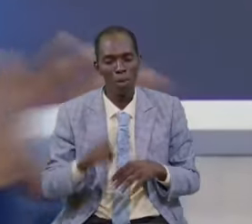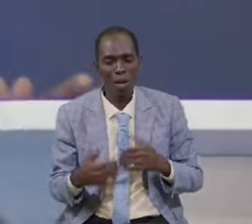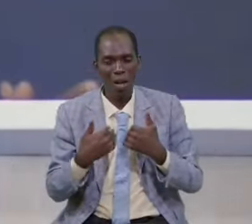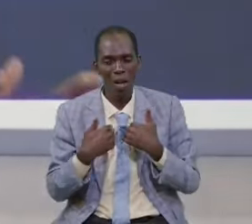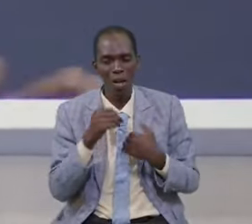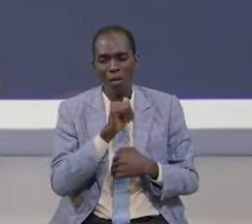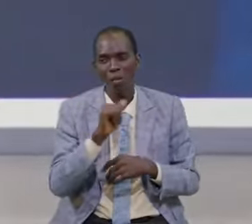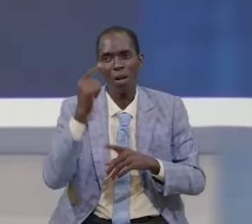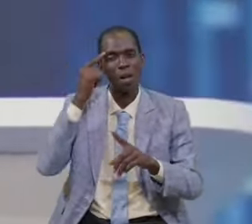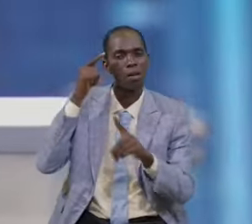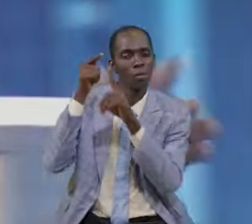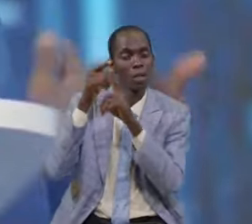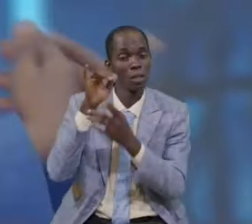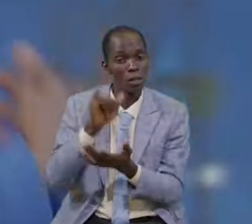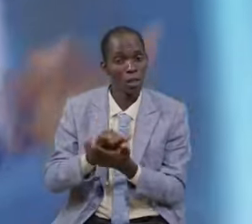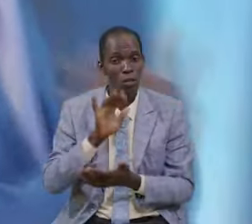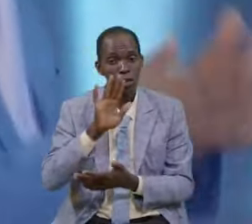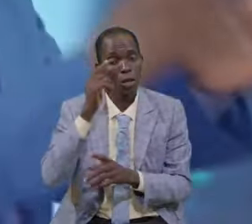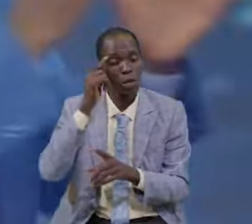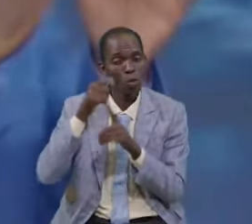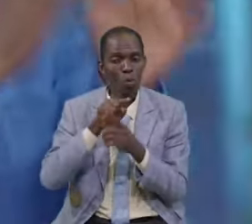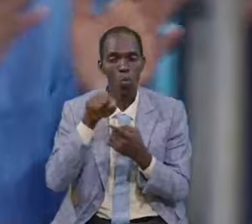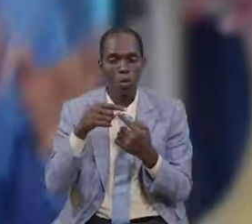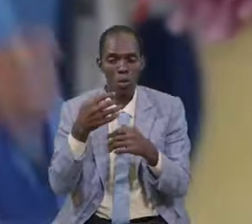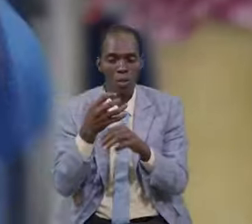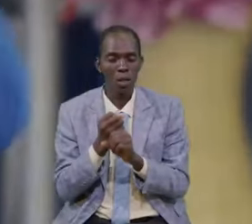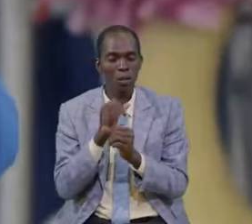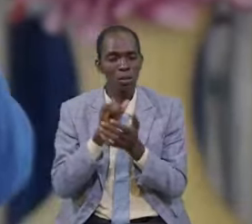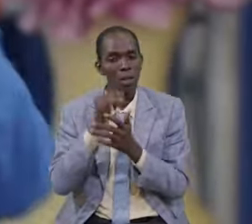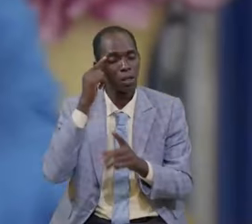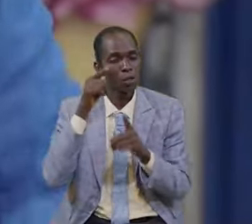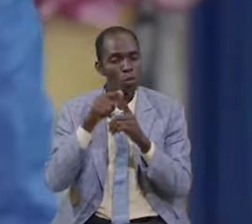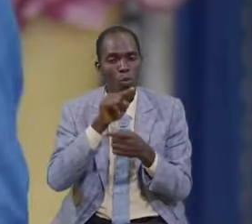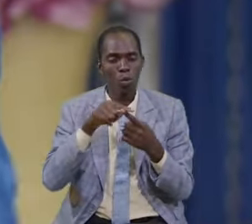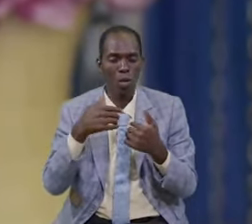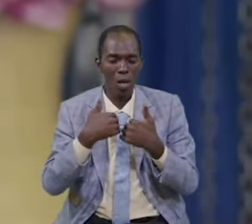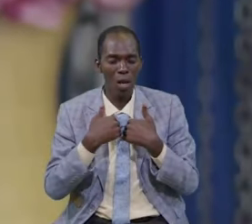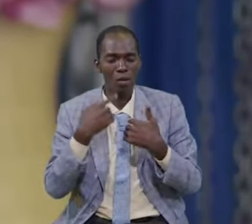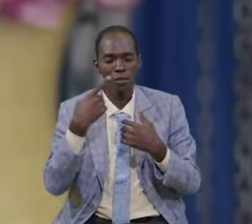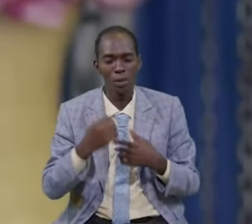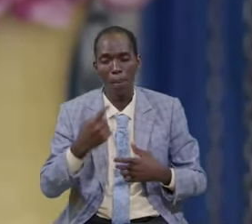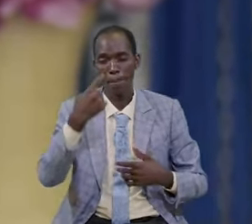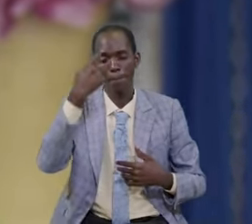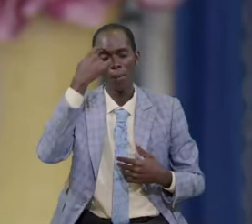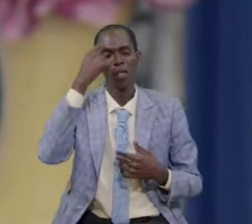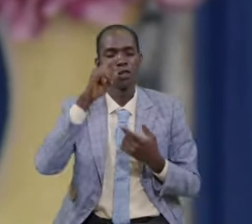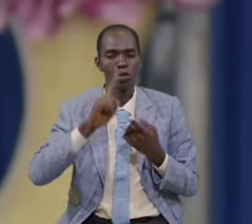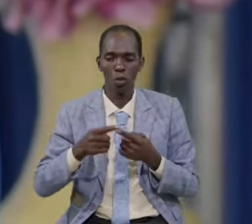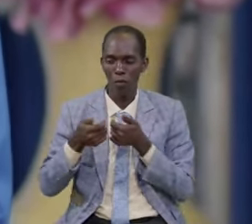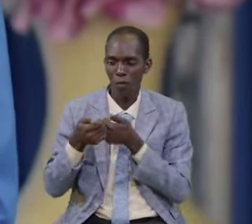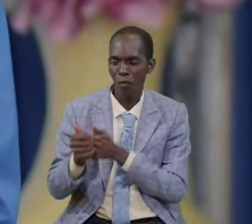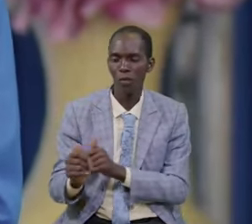Ce but, quand tu as ce but-là, tu auras la pensée de t'attacher à ton objectif.